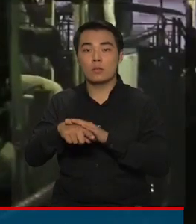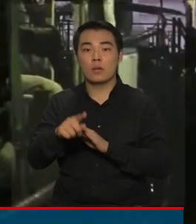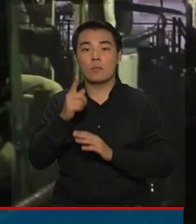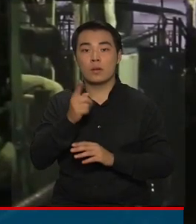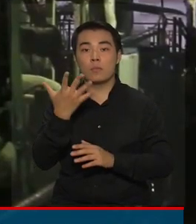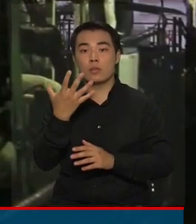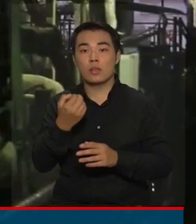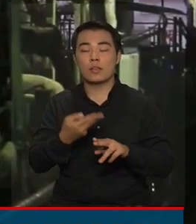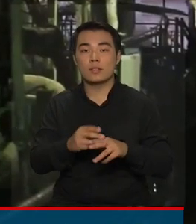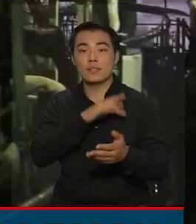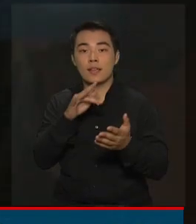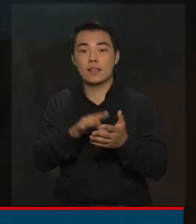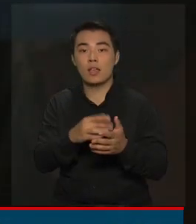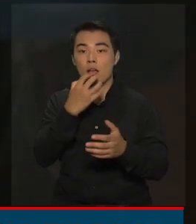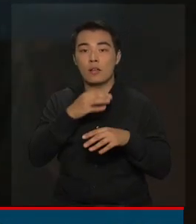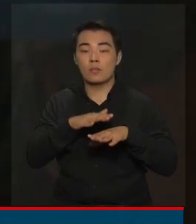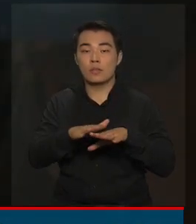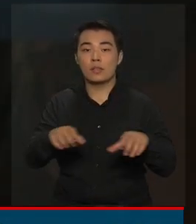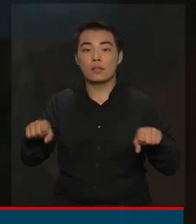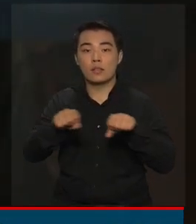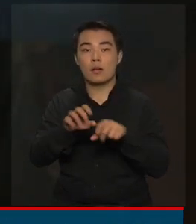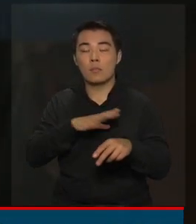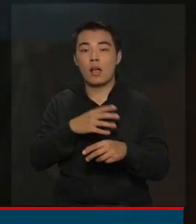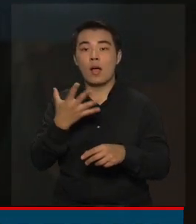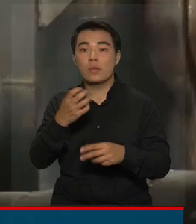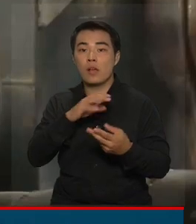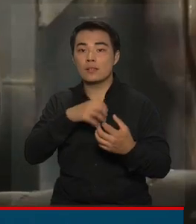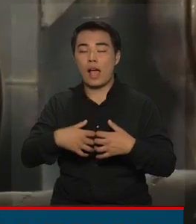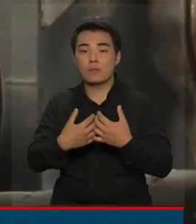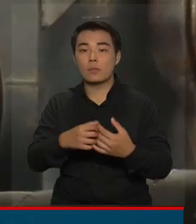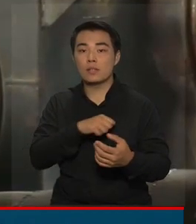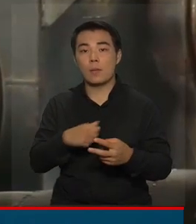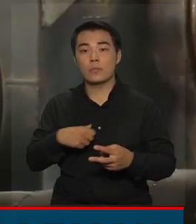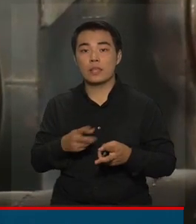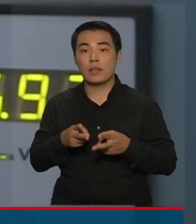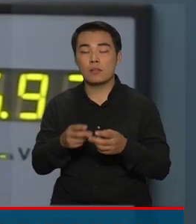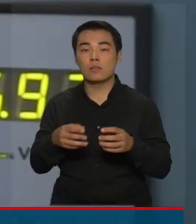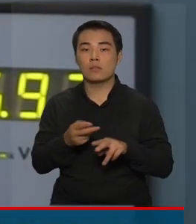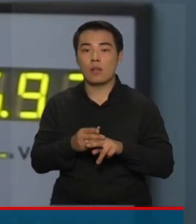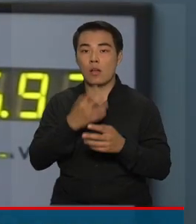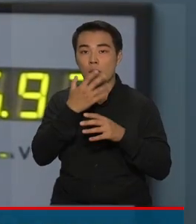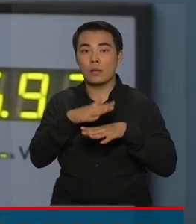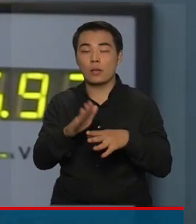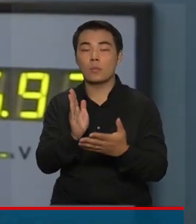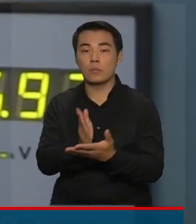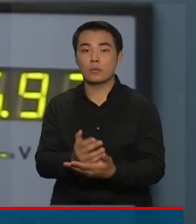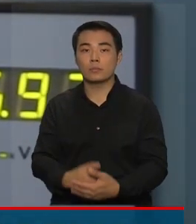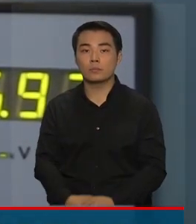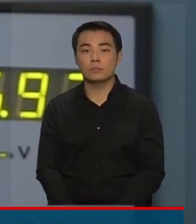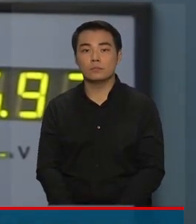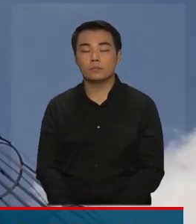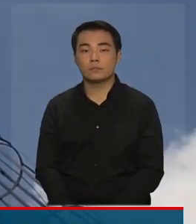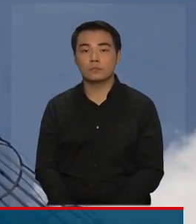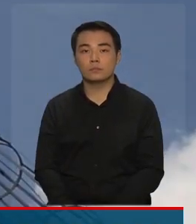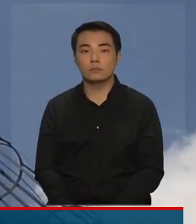мыңы орталықтандырылған жылумен қамтамасыз етілген, қалғандары автономды қазандықтармен жылытылады. Зұлқарна Ермұратұлы, Жібек